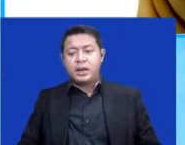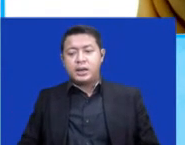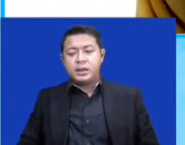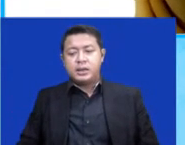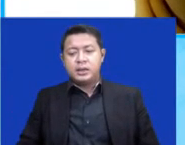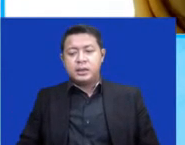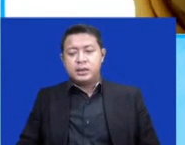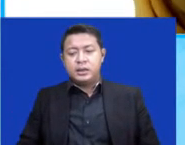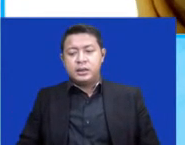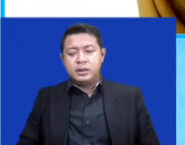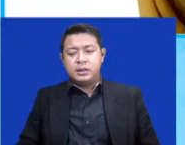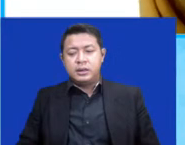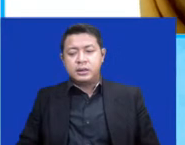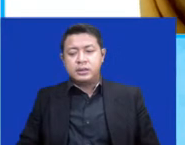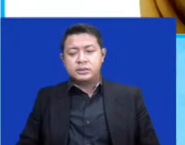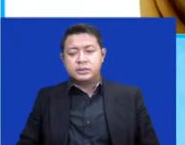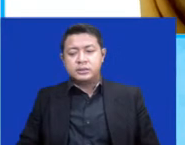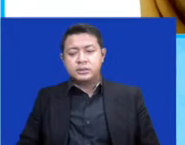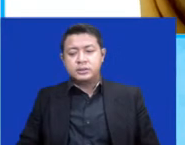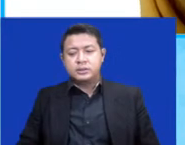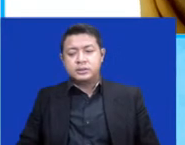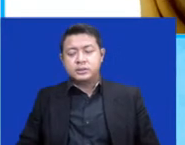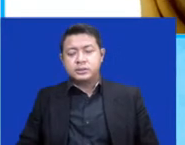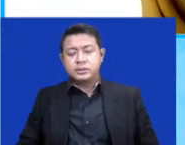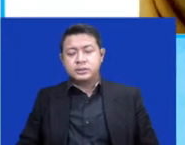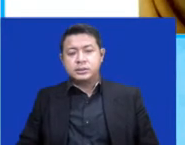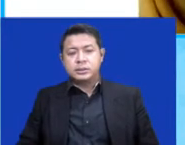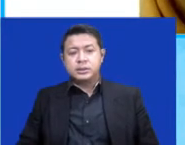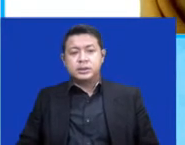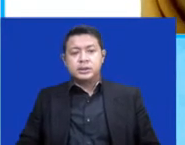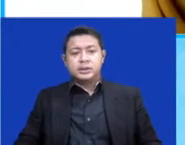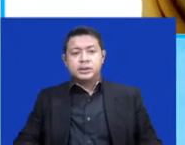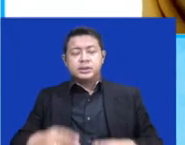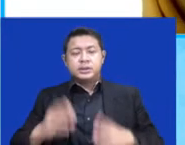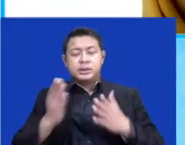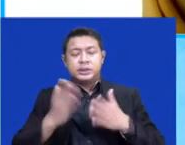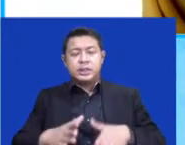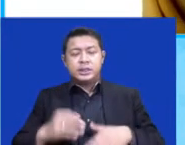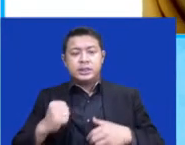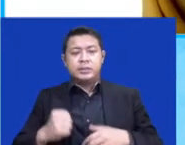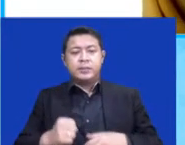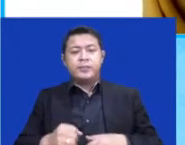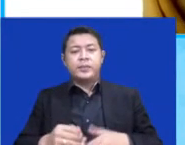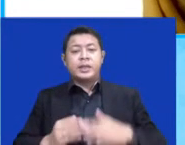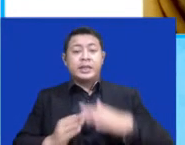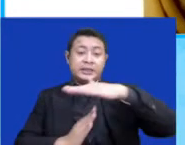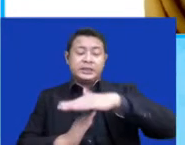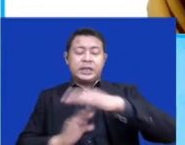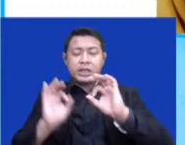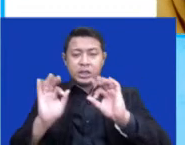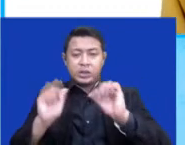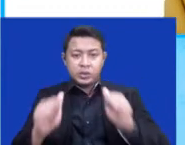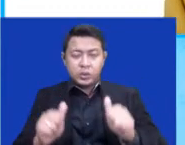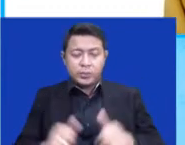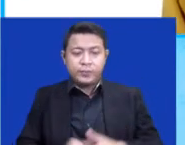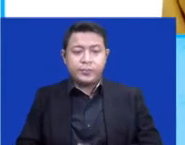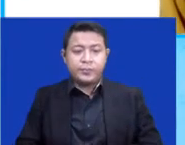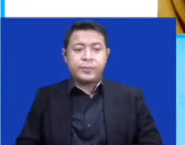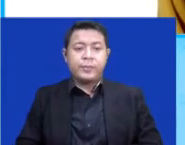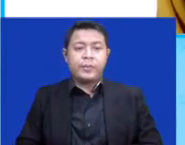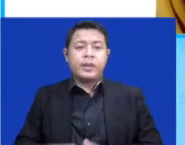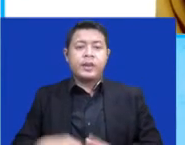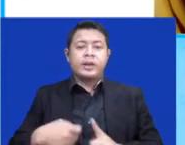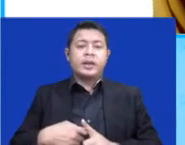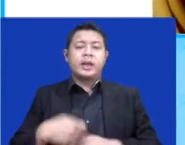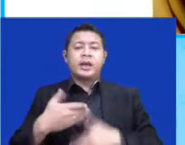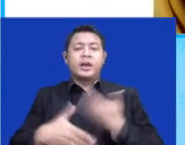diet seimbang, I-nya tuh istirahat cukup, dan K-nya tuh kelola